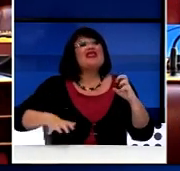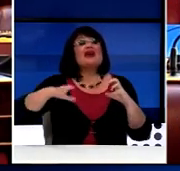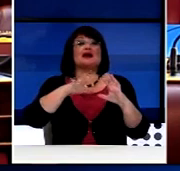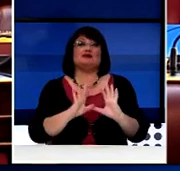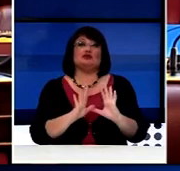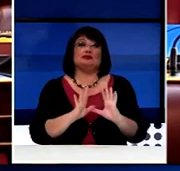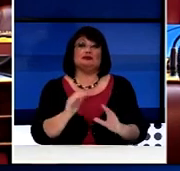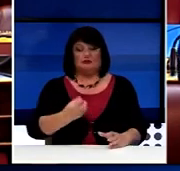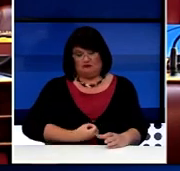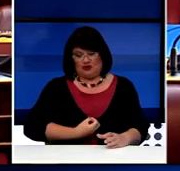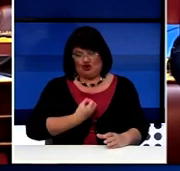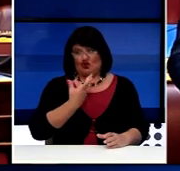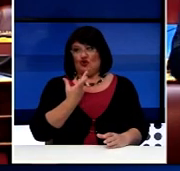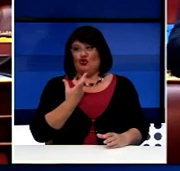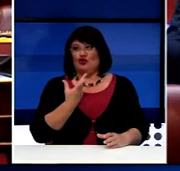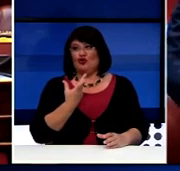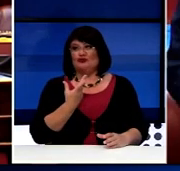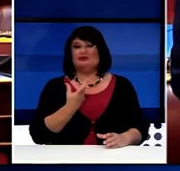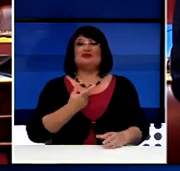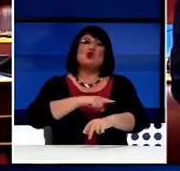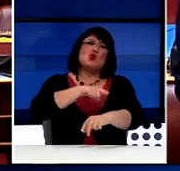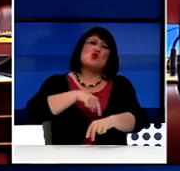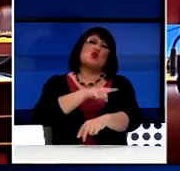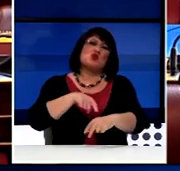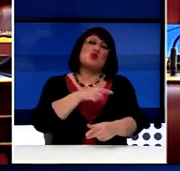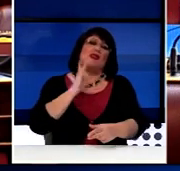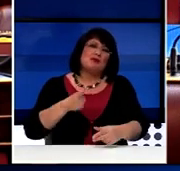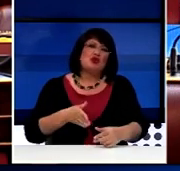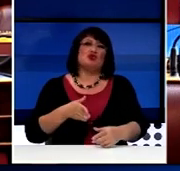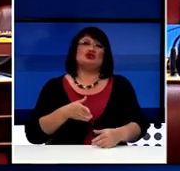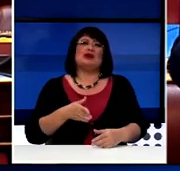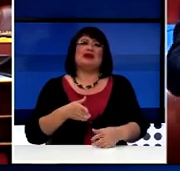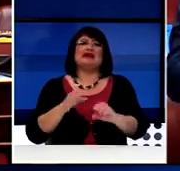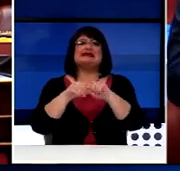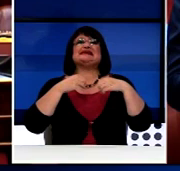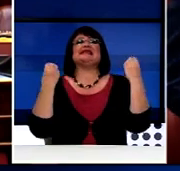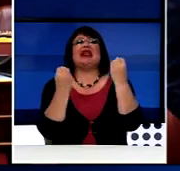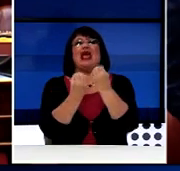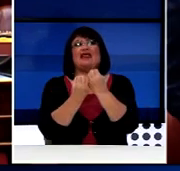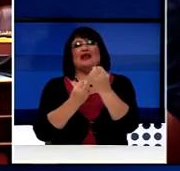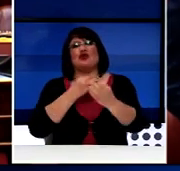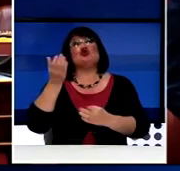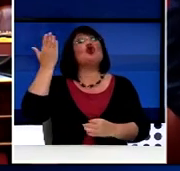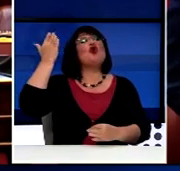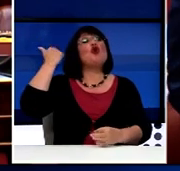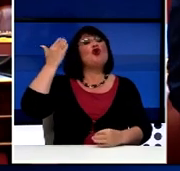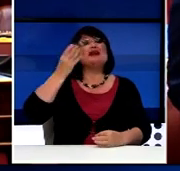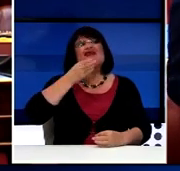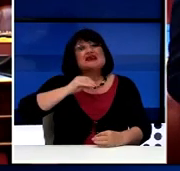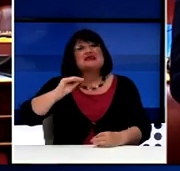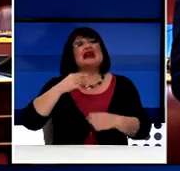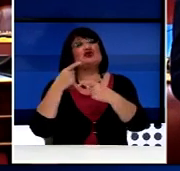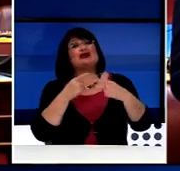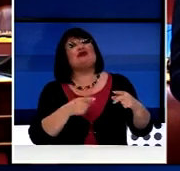Η δική μου η αίσθηση δεν θέλω να κάνουμε, τώρα θα μπορούσαμε να κάνουμε ολόκληρη ένα συνέδριο για να κουβεντιάσουμε εκείνες τις εποχές, που είναι